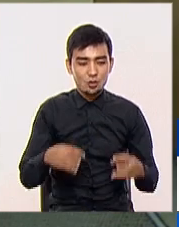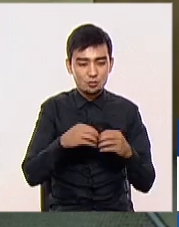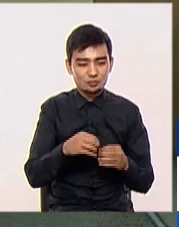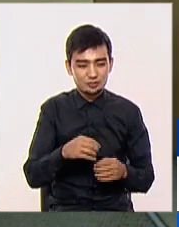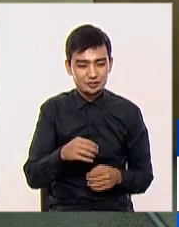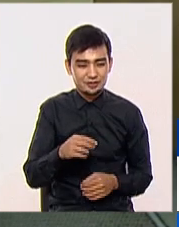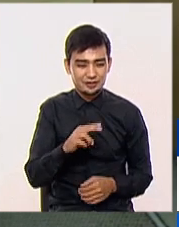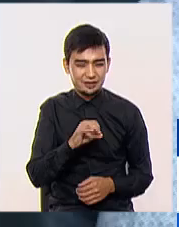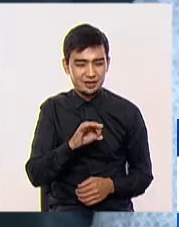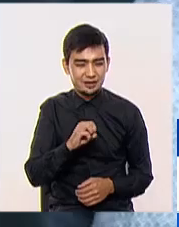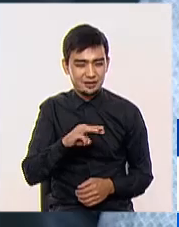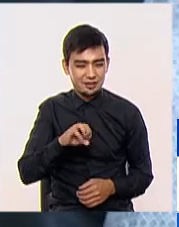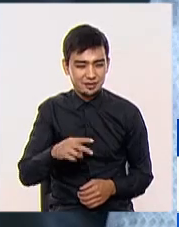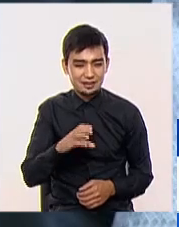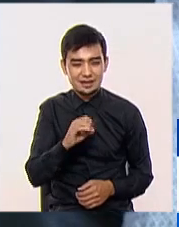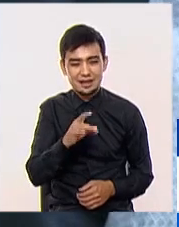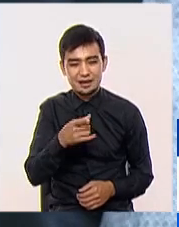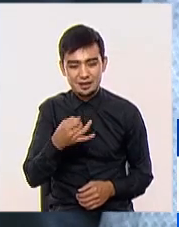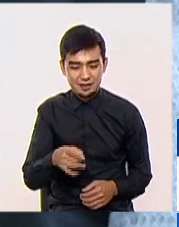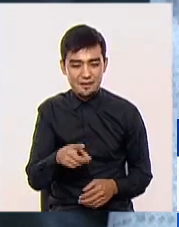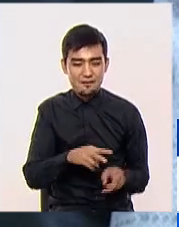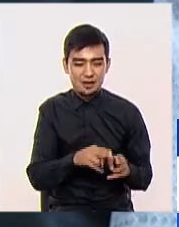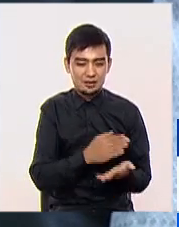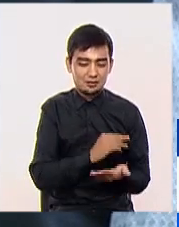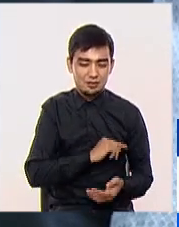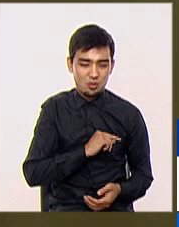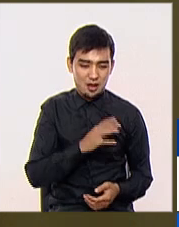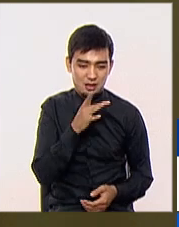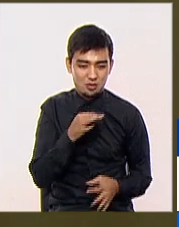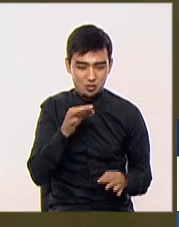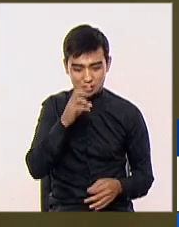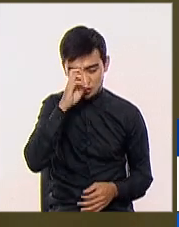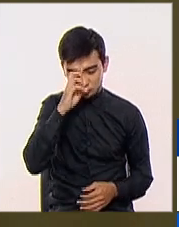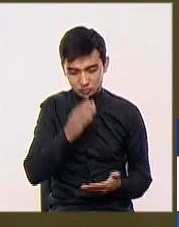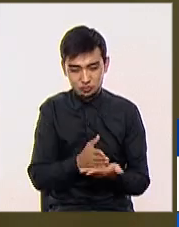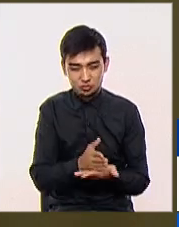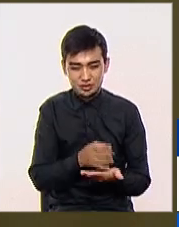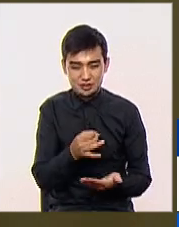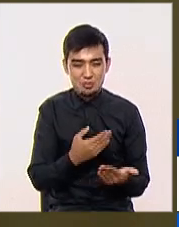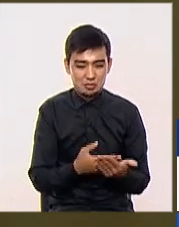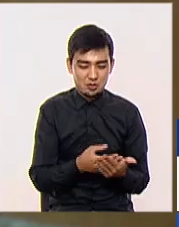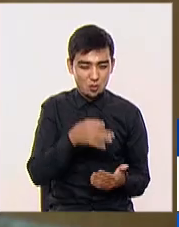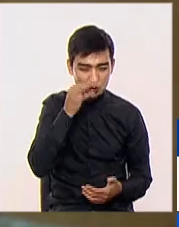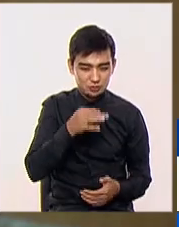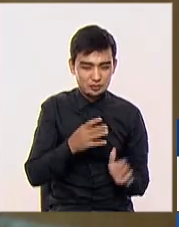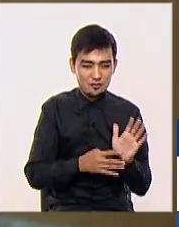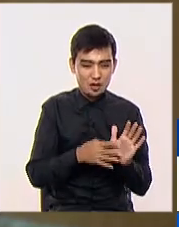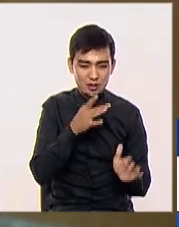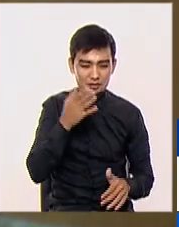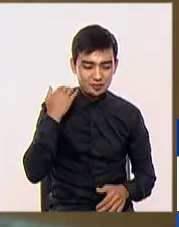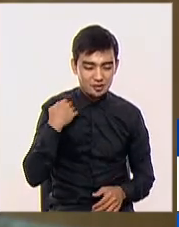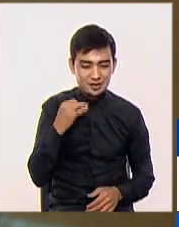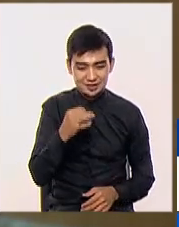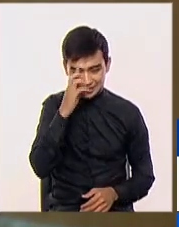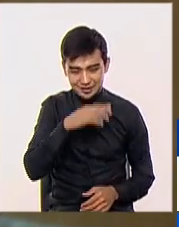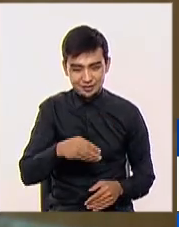Сергей Жалыбин считает, что возраст все же влияет на работоспособность госслужащего. Он приводит в пример опыт конца 90-х, когда в стране